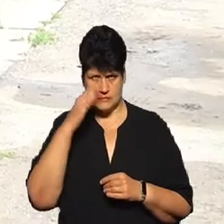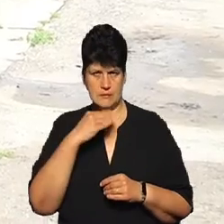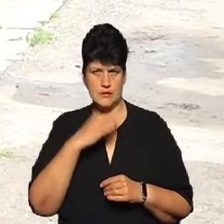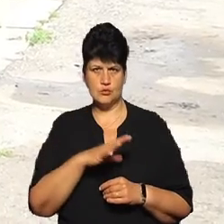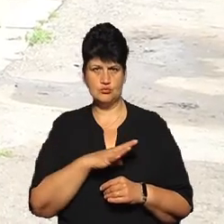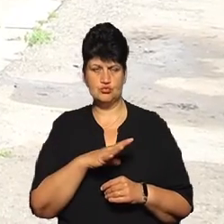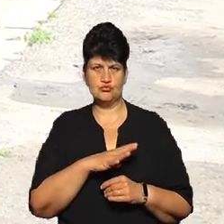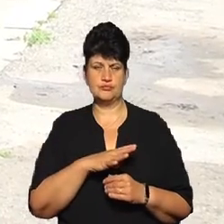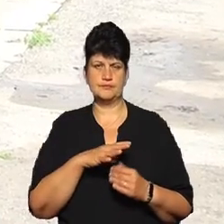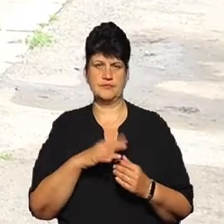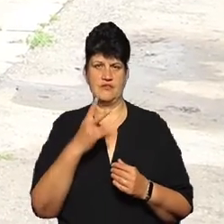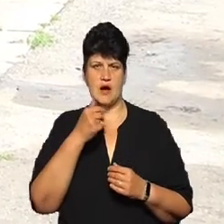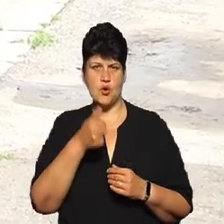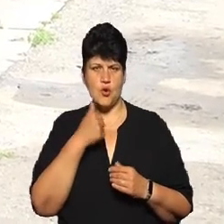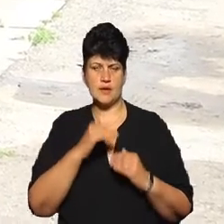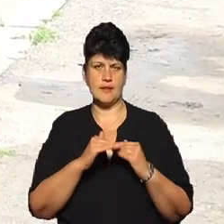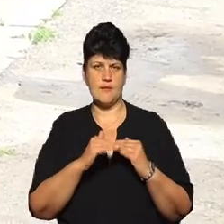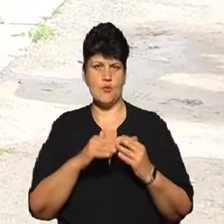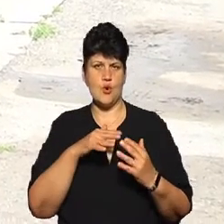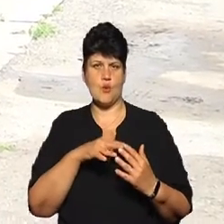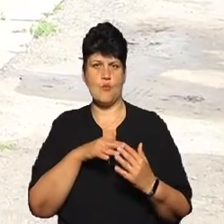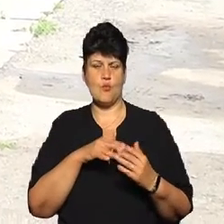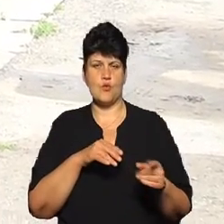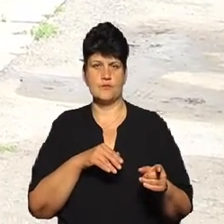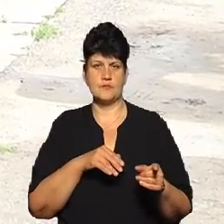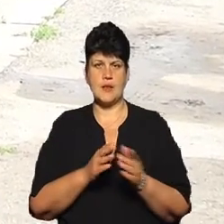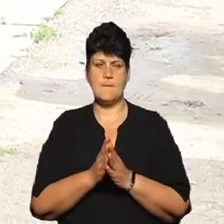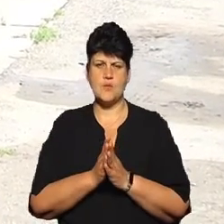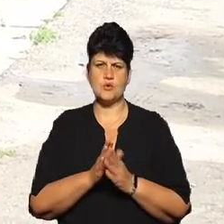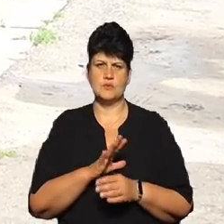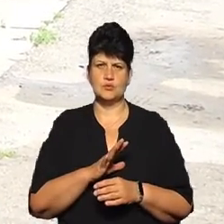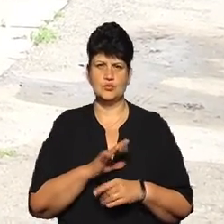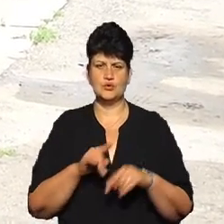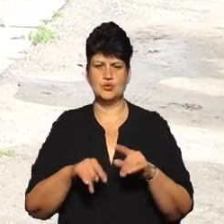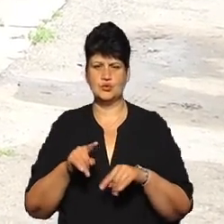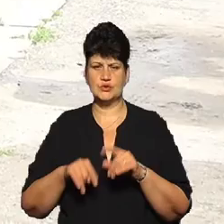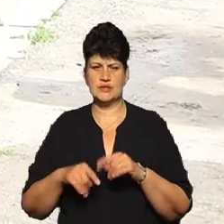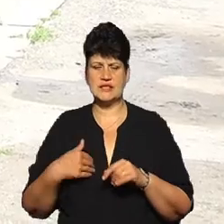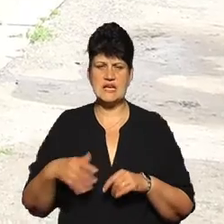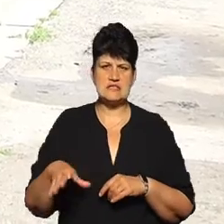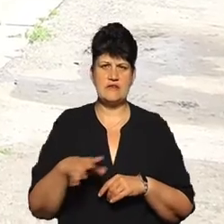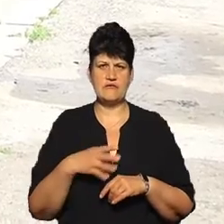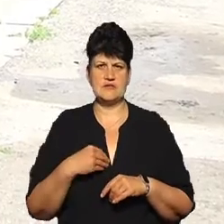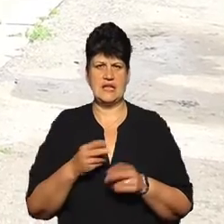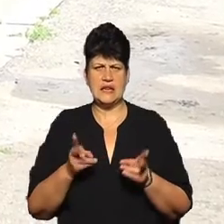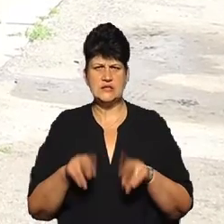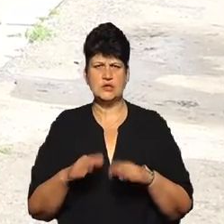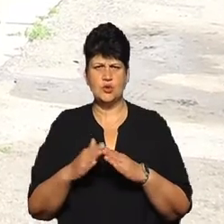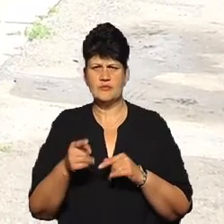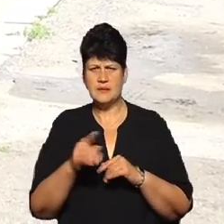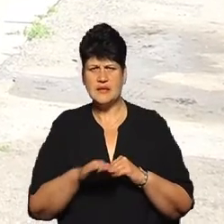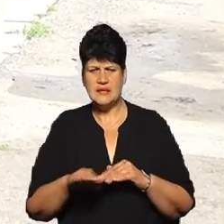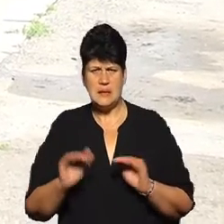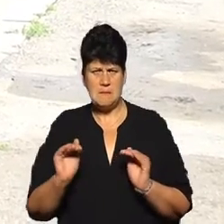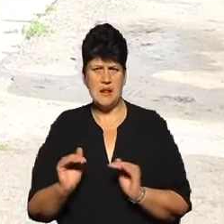бою 2 роки. І просьби були зі сторони родини нас всіх: Ярослав, лишися вдома, в тебе діти маленькі. Він